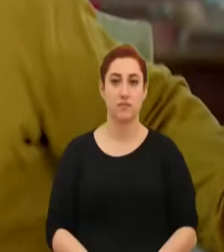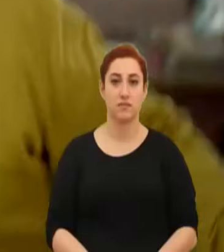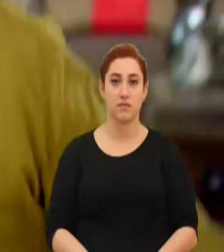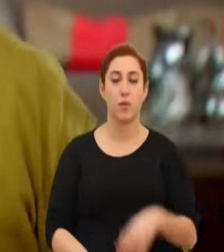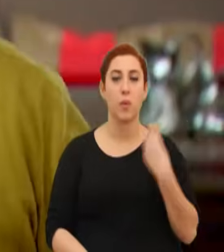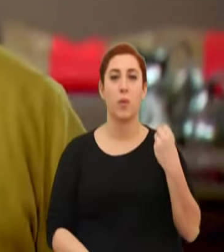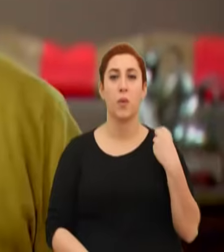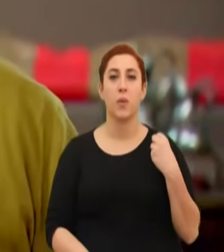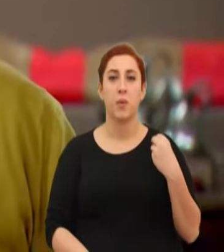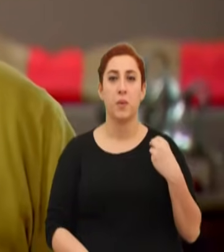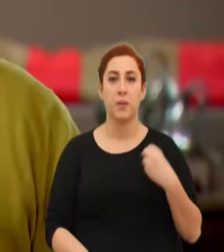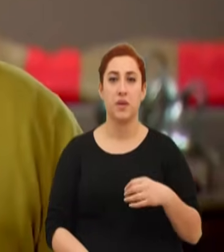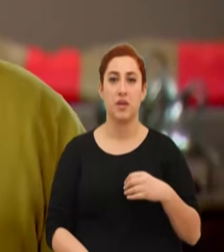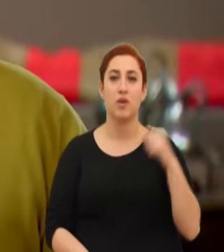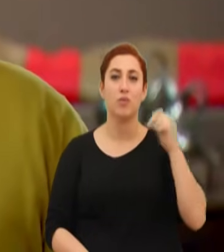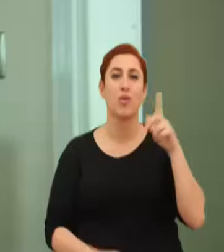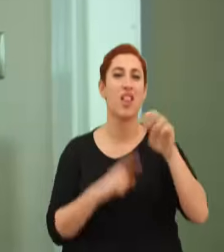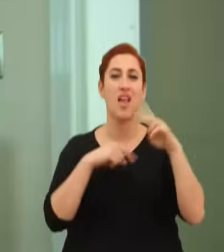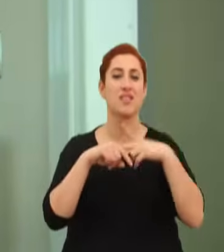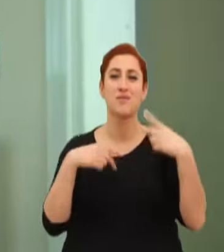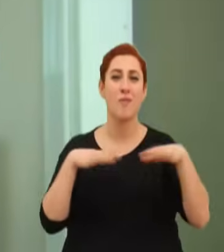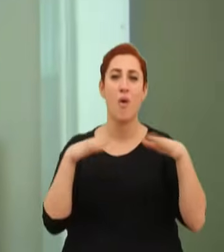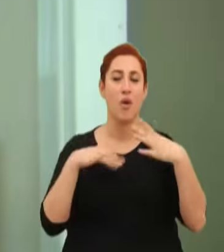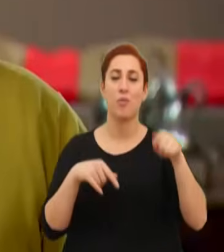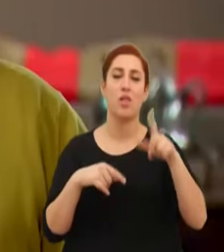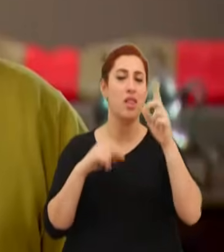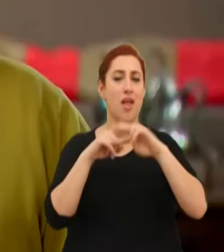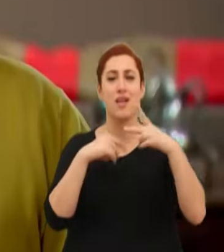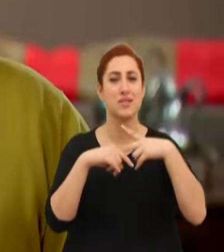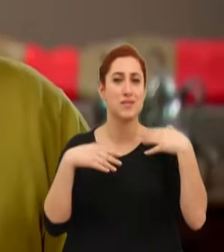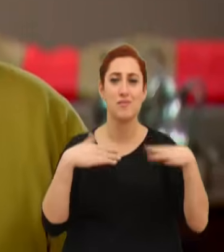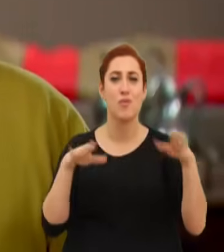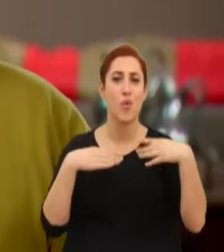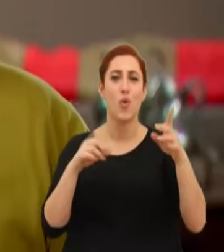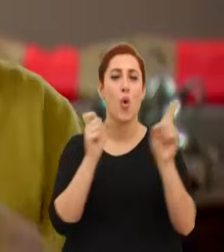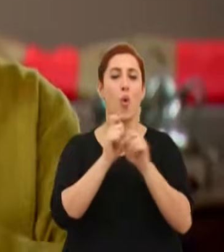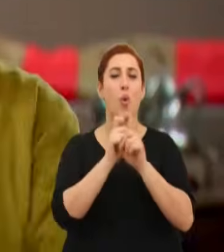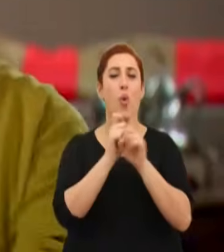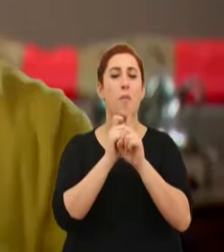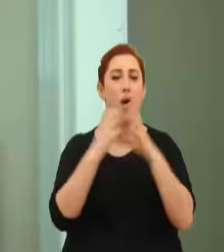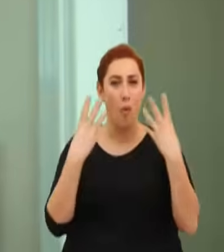Laz böreğini kokladı. Ha bu Laz böreği var ya, ha bu Laz böreğini koruma altına alıp